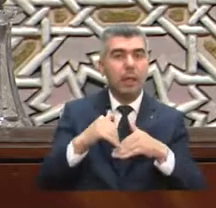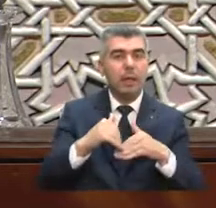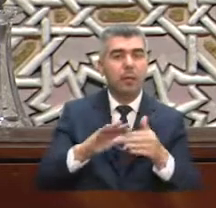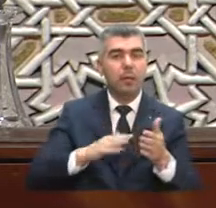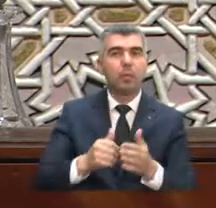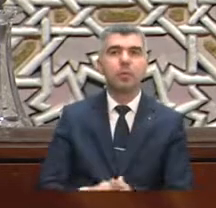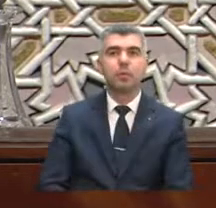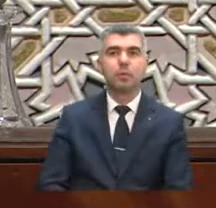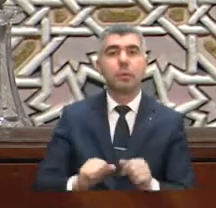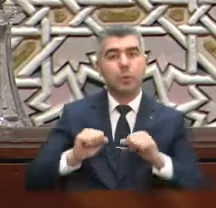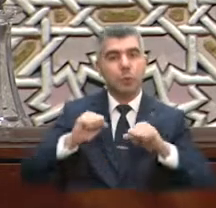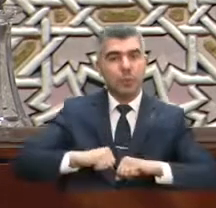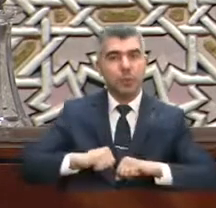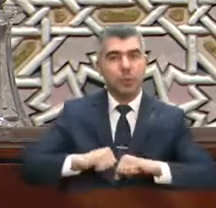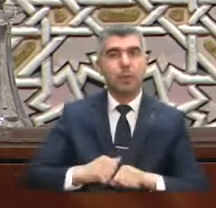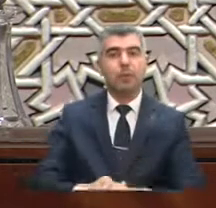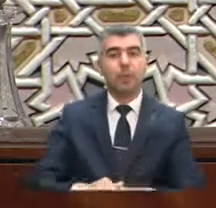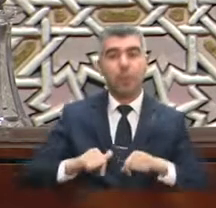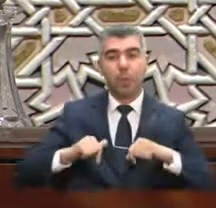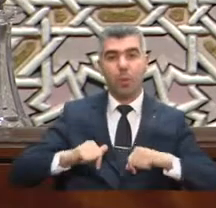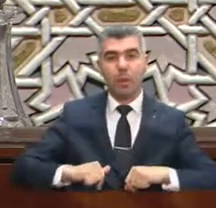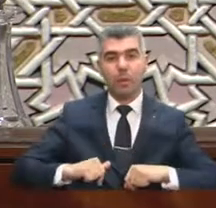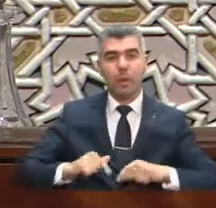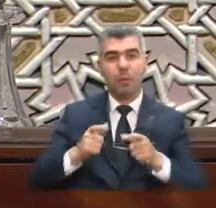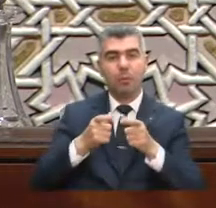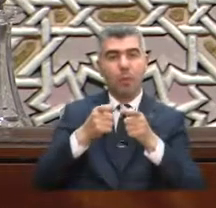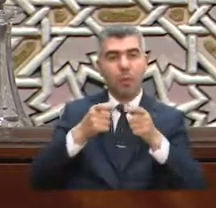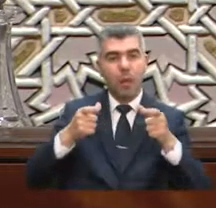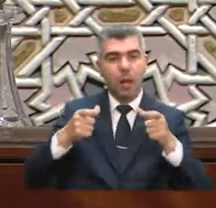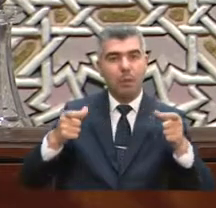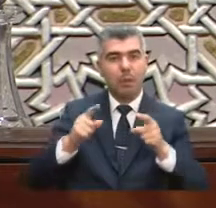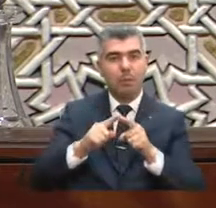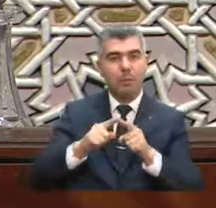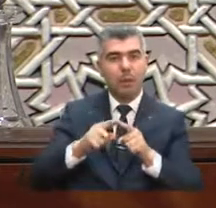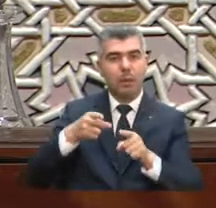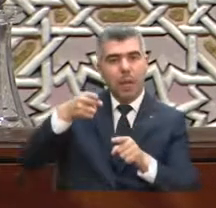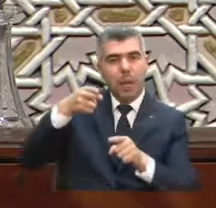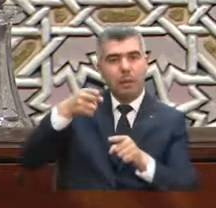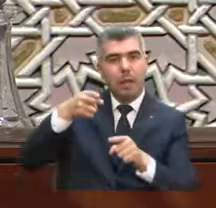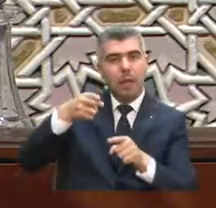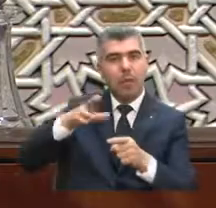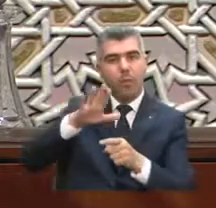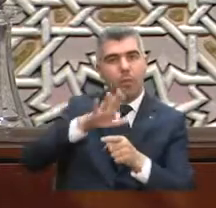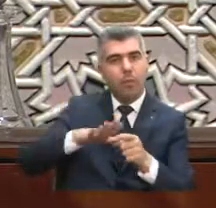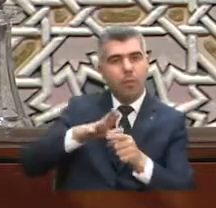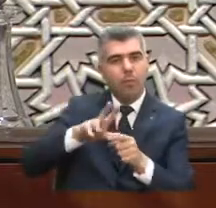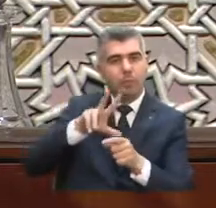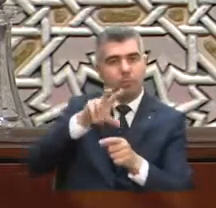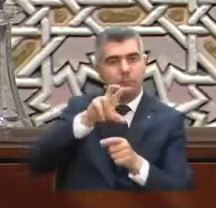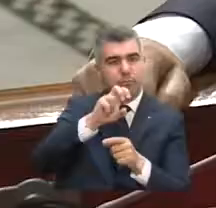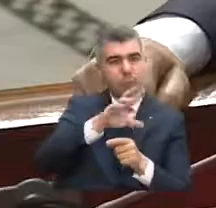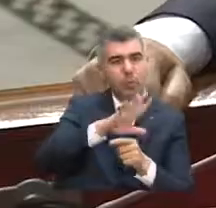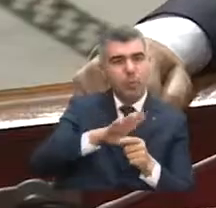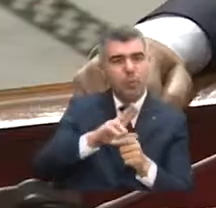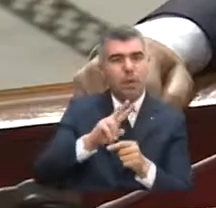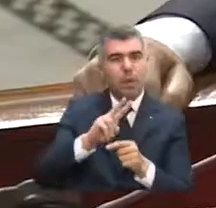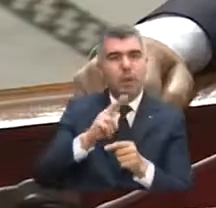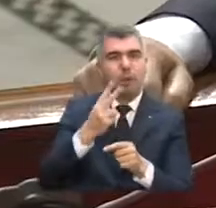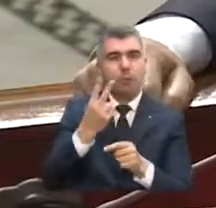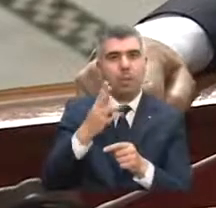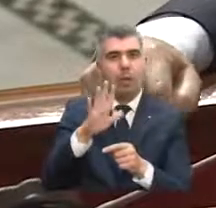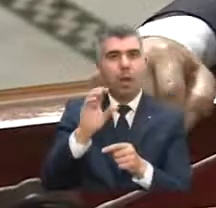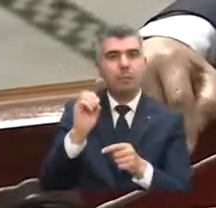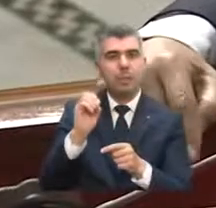بالفعل الوزاره تتسهر على توسيع شبكه الرادارات الثابته، عندها برنامج تثبيت ديال 550 جهاز من الجيل